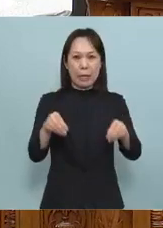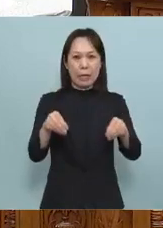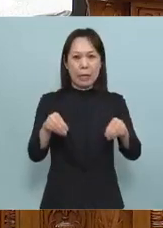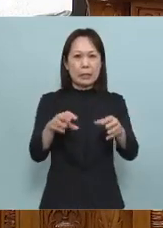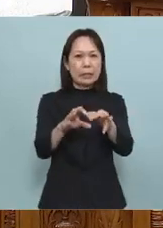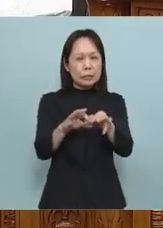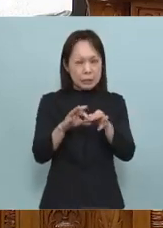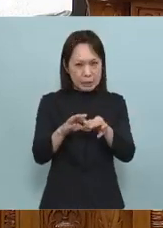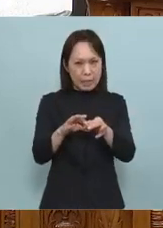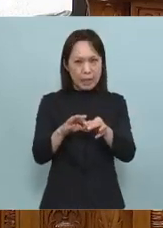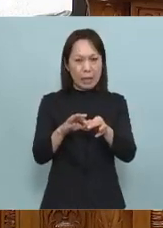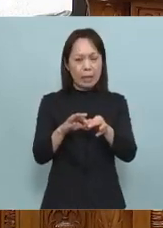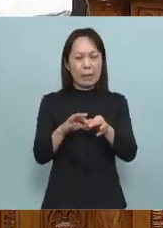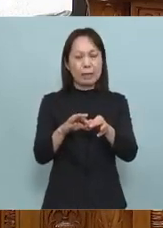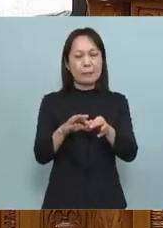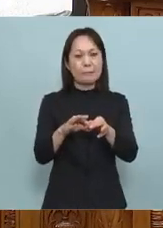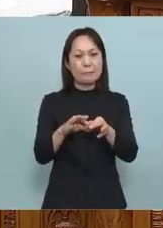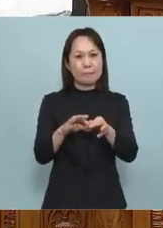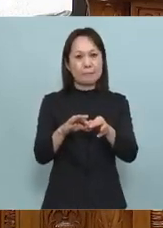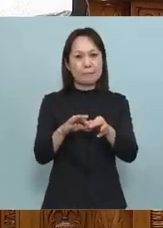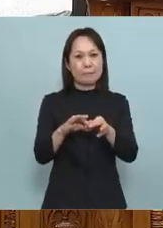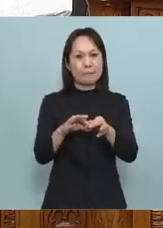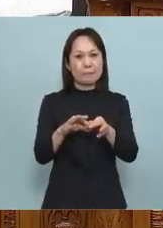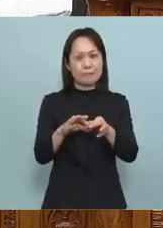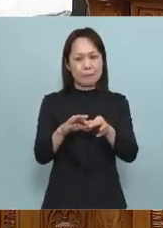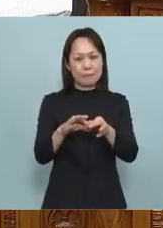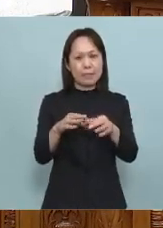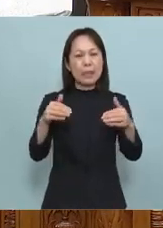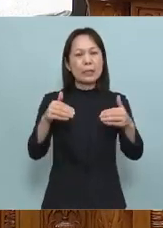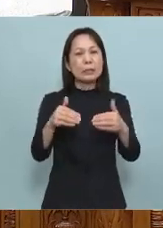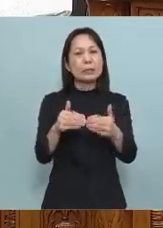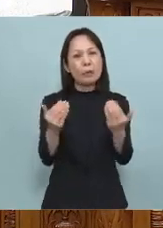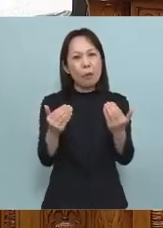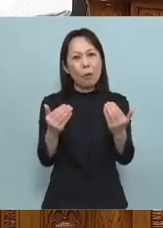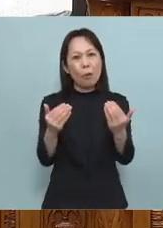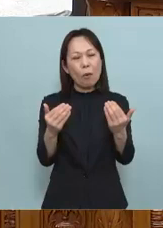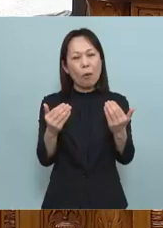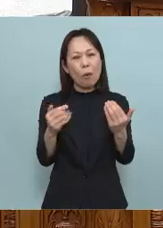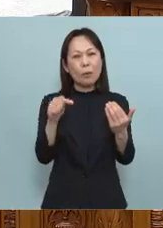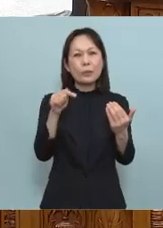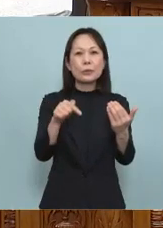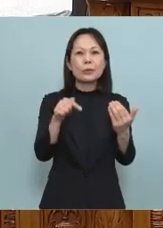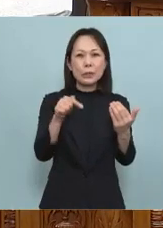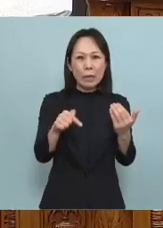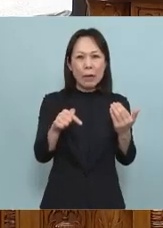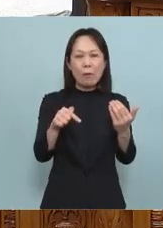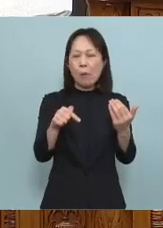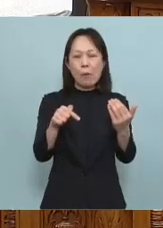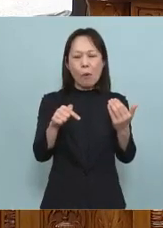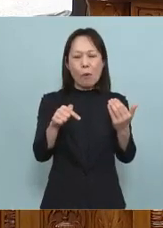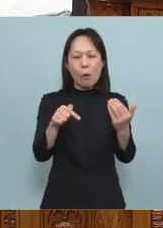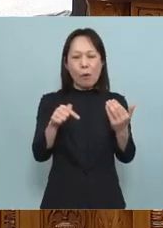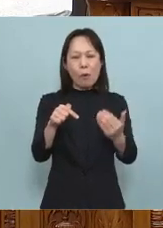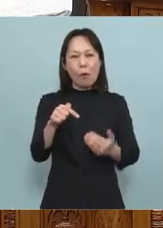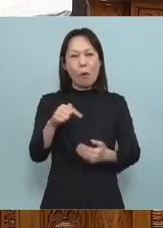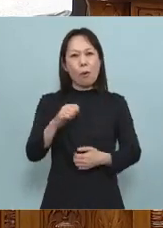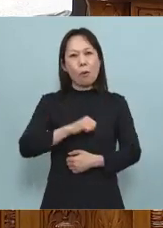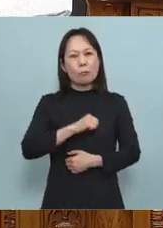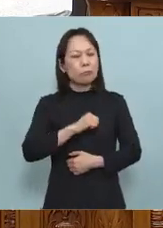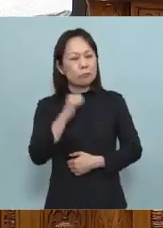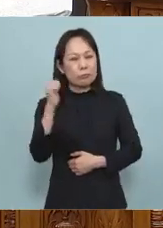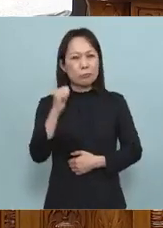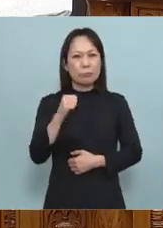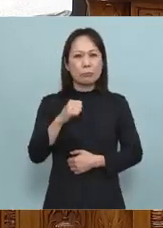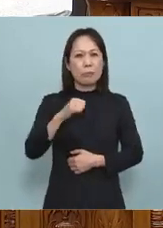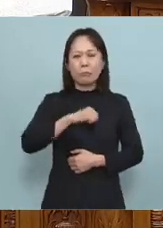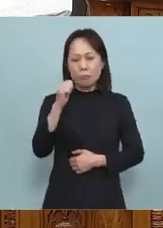ねがありました。ご指摘の事故については極めて遺憾なものであり、安全対策の説明